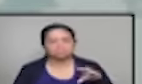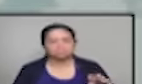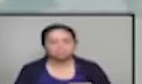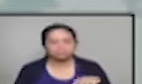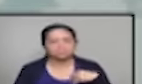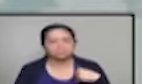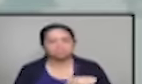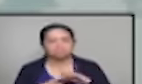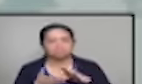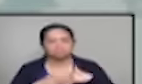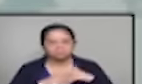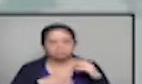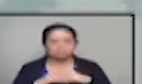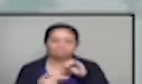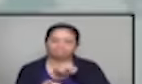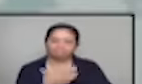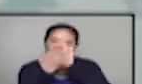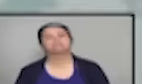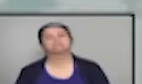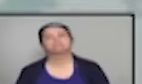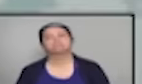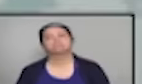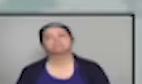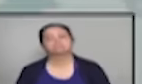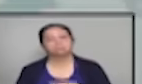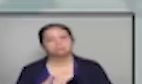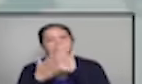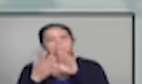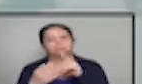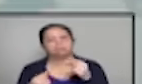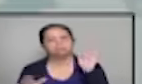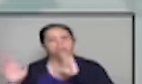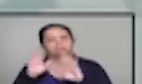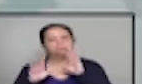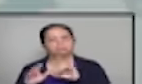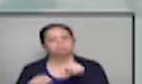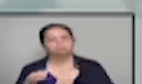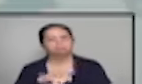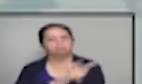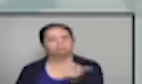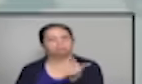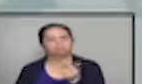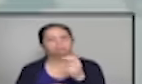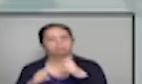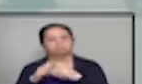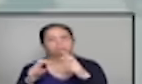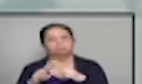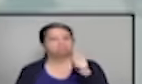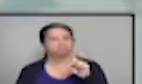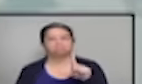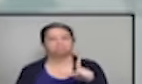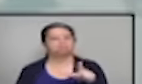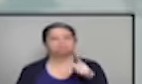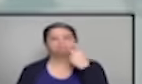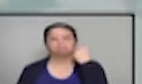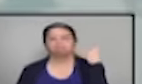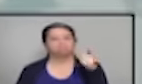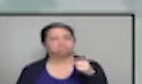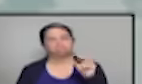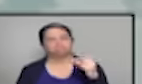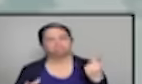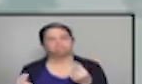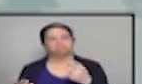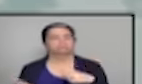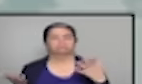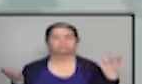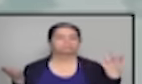ginawa. Dapat harapin mo rin to. Kumbaga parang harapin mo yung itong problema na pinasok nyo. Pati yung si Michael, kasi walang patutunguhan